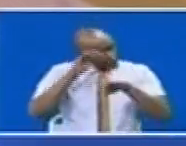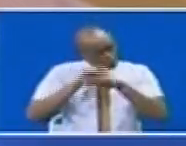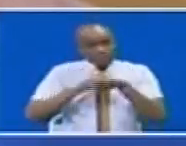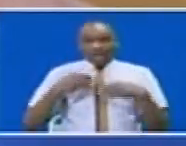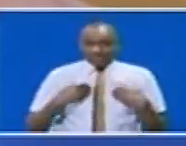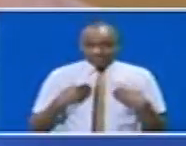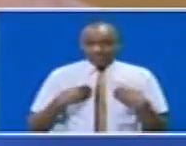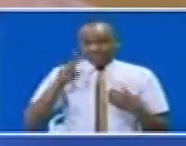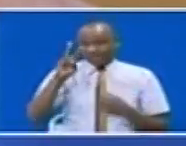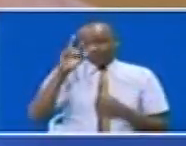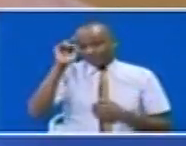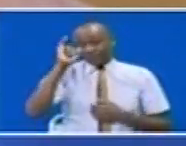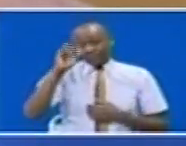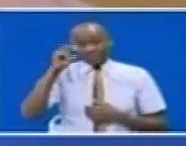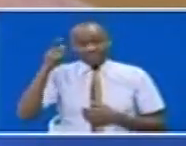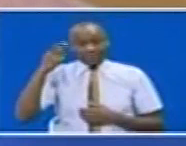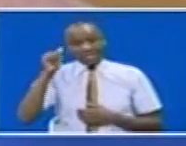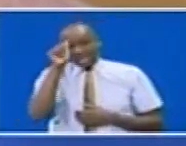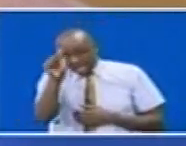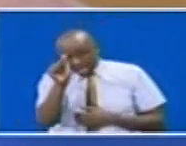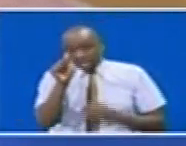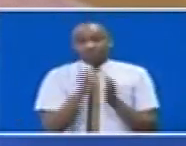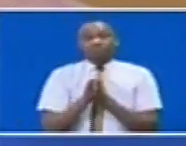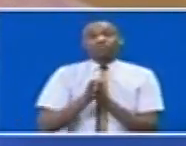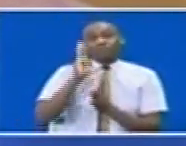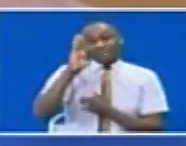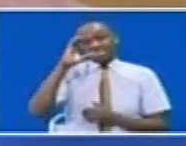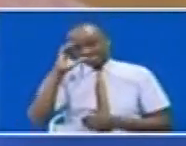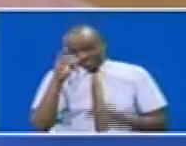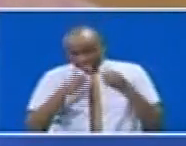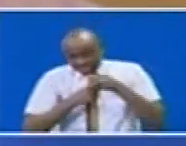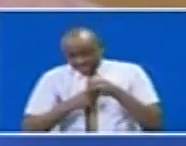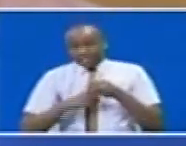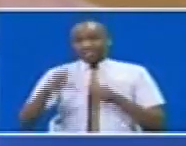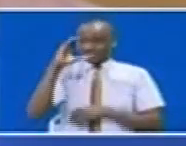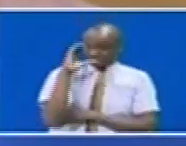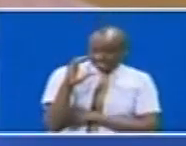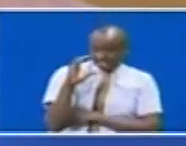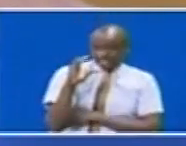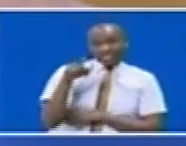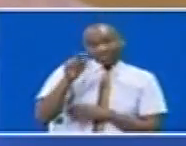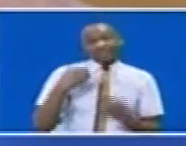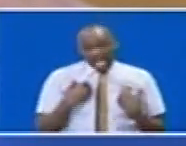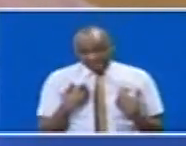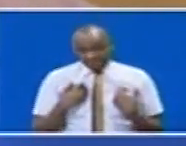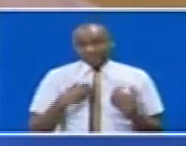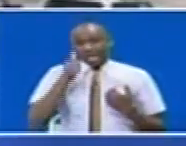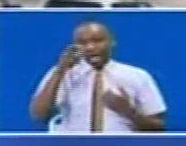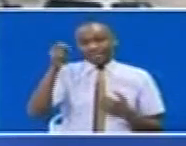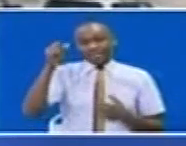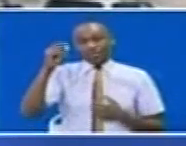vitamins kama vile A, vitamin B6, vitamin C. It also iko na pia amino